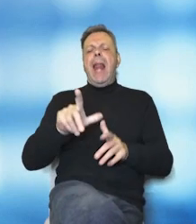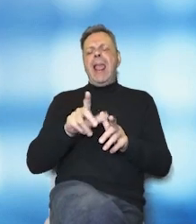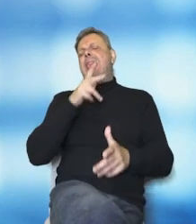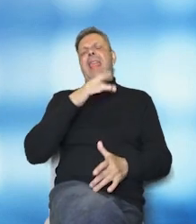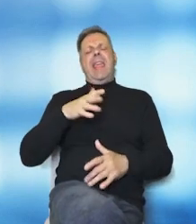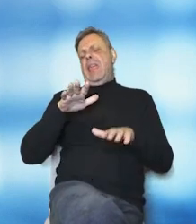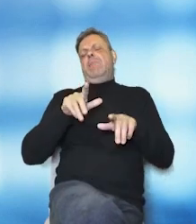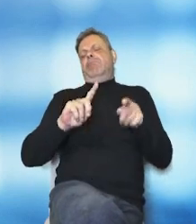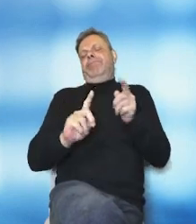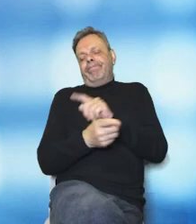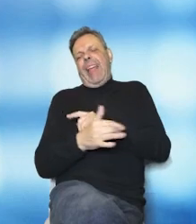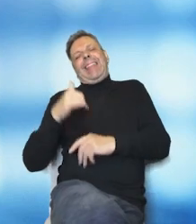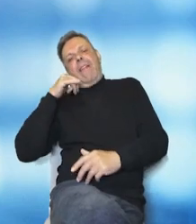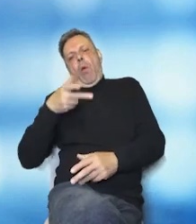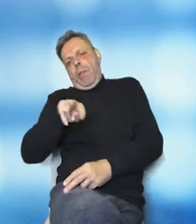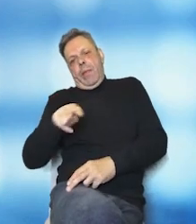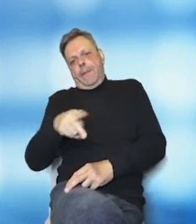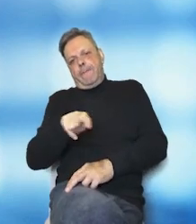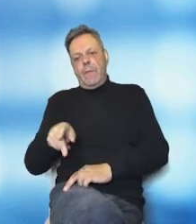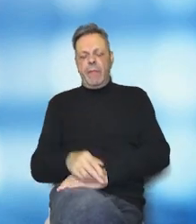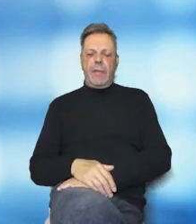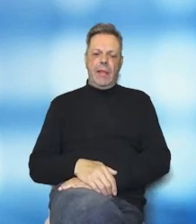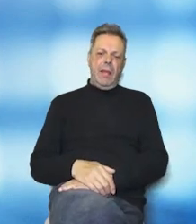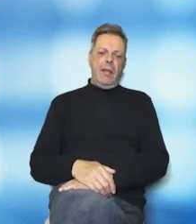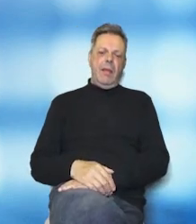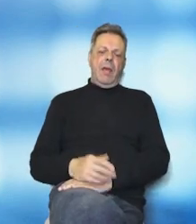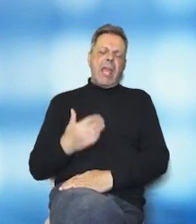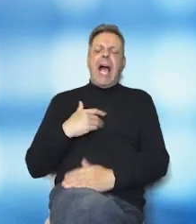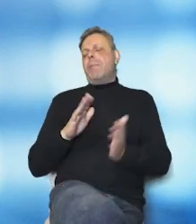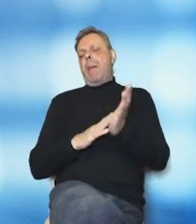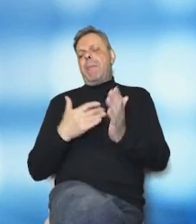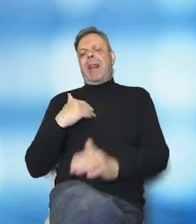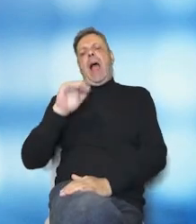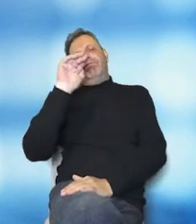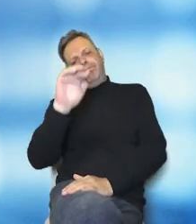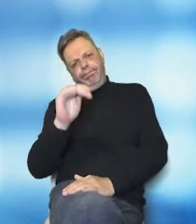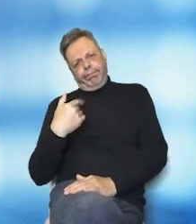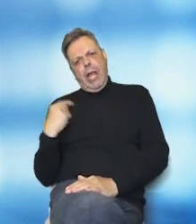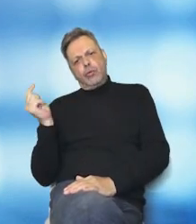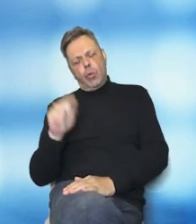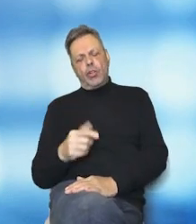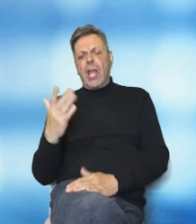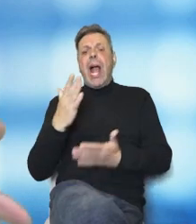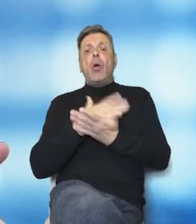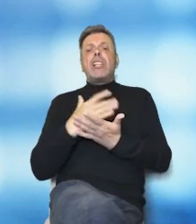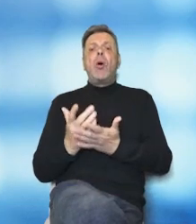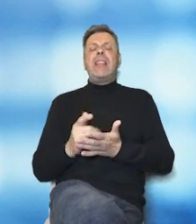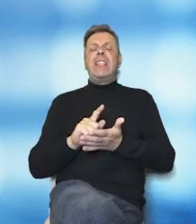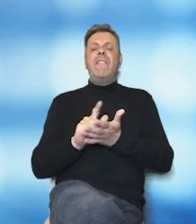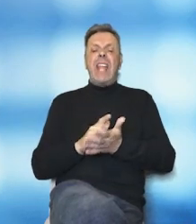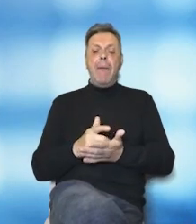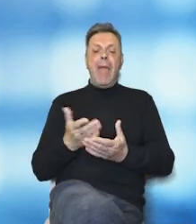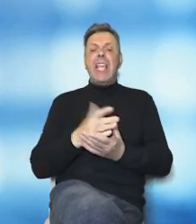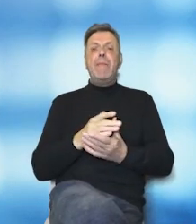telefonom. I sad, u redu, ja sam se najavio i sve. Kako sada rasporediti vrijeme između